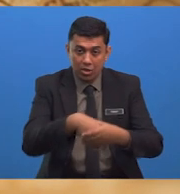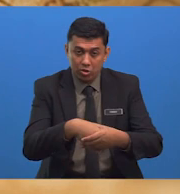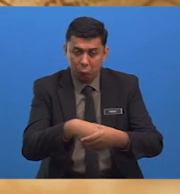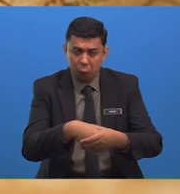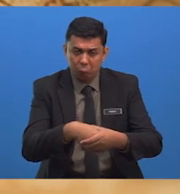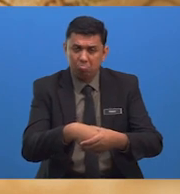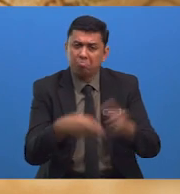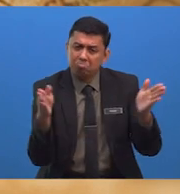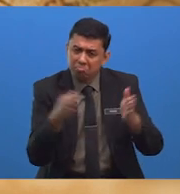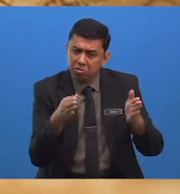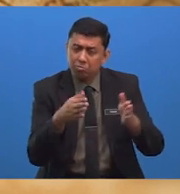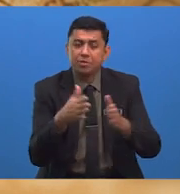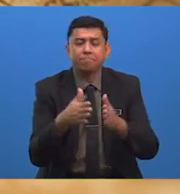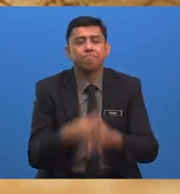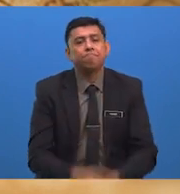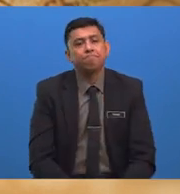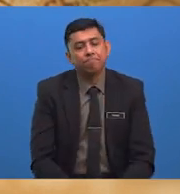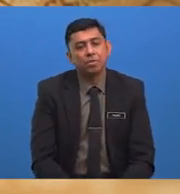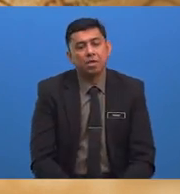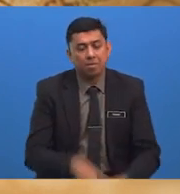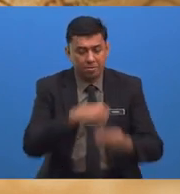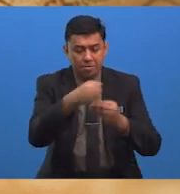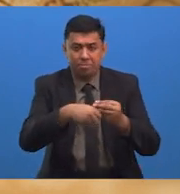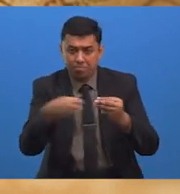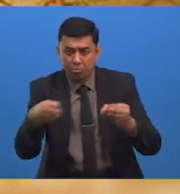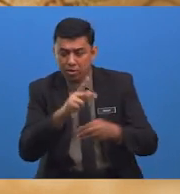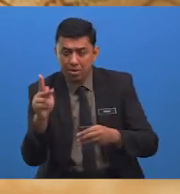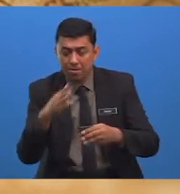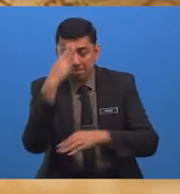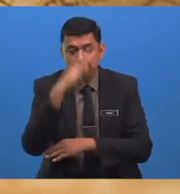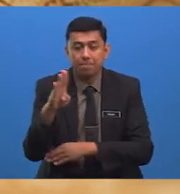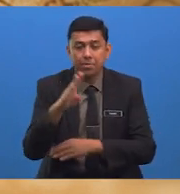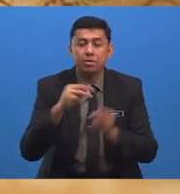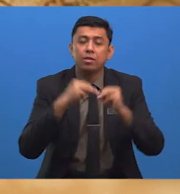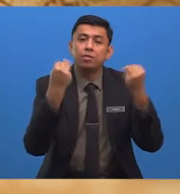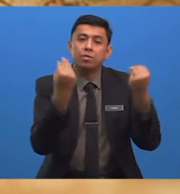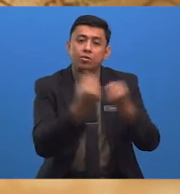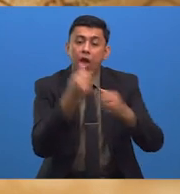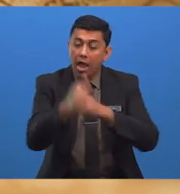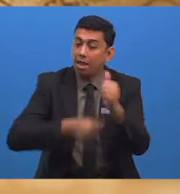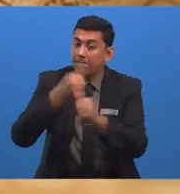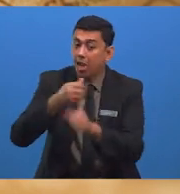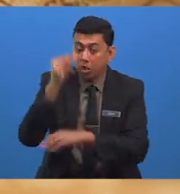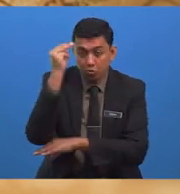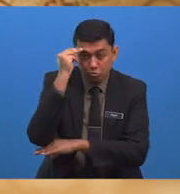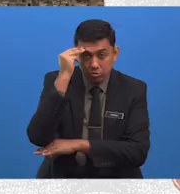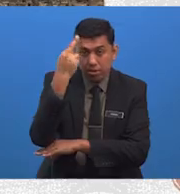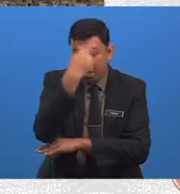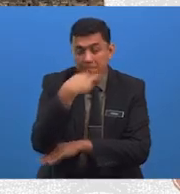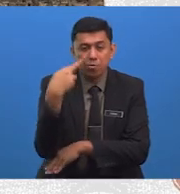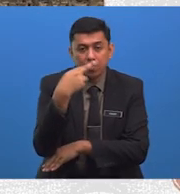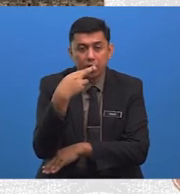Dalam subtajuk ini, dapatlah disimpulkan bahawa masyarakat kerajaan alam Melayu